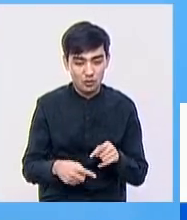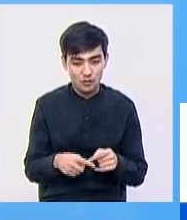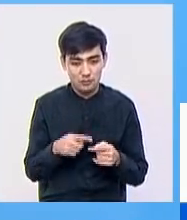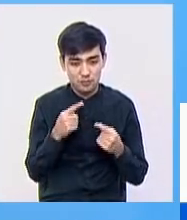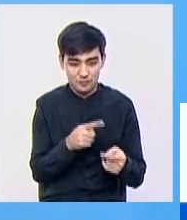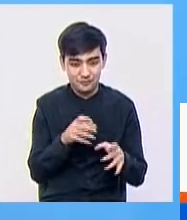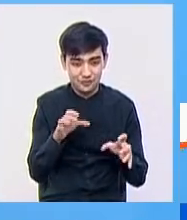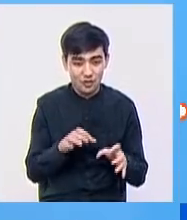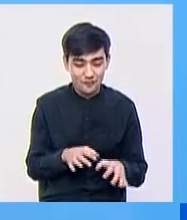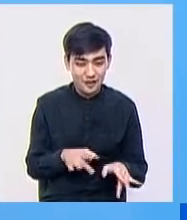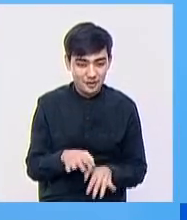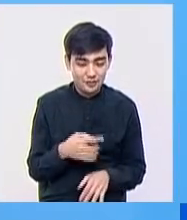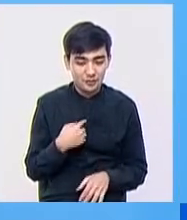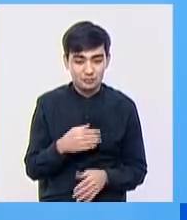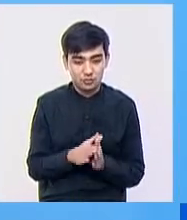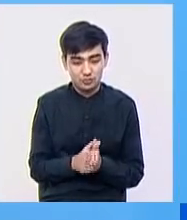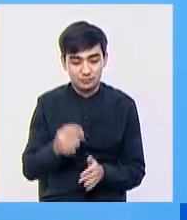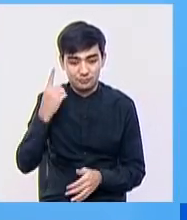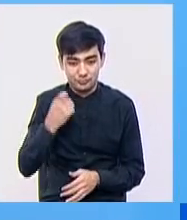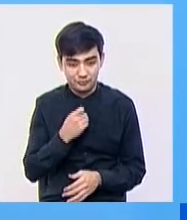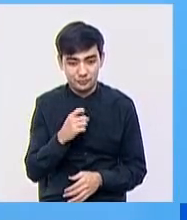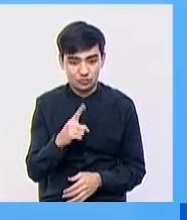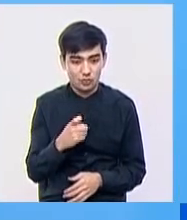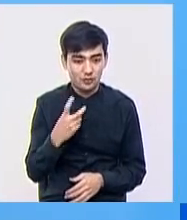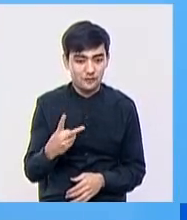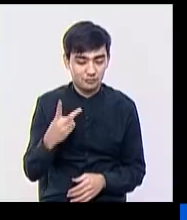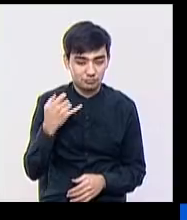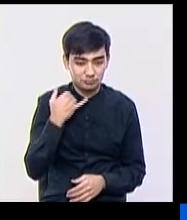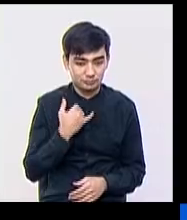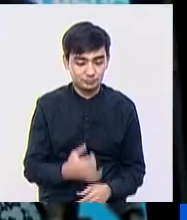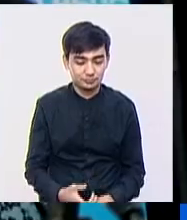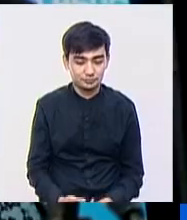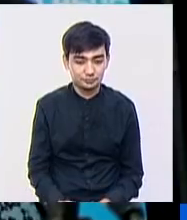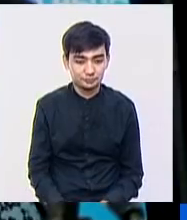противоправных действий, просим сообщать о них по телефону 102.